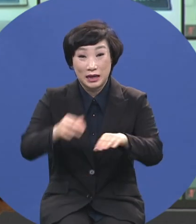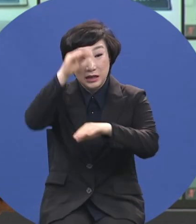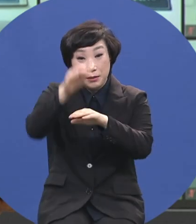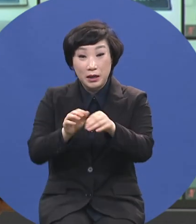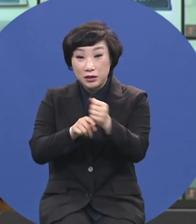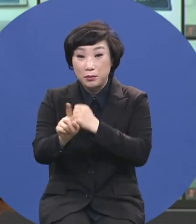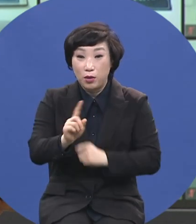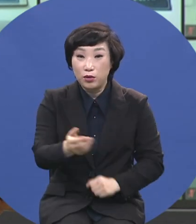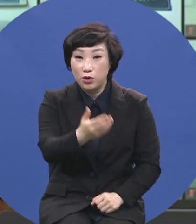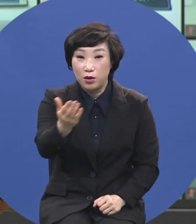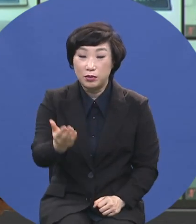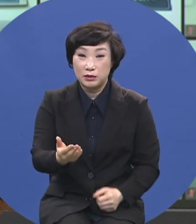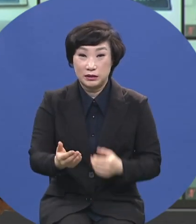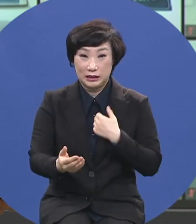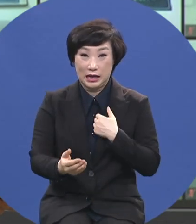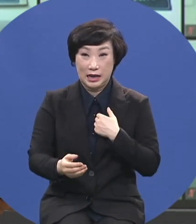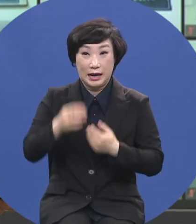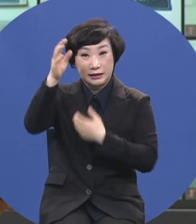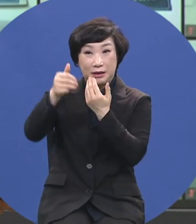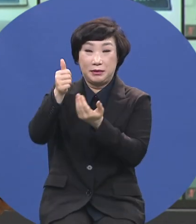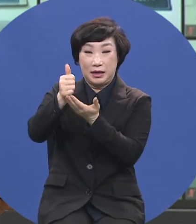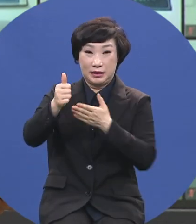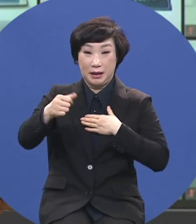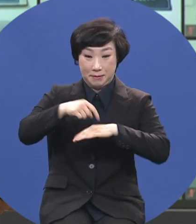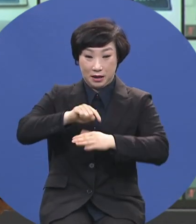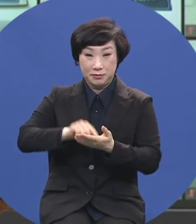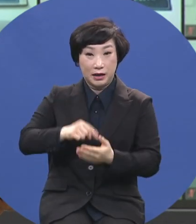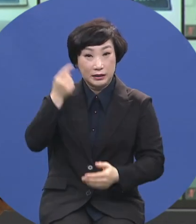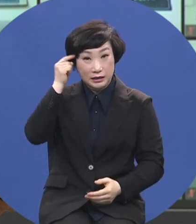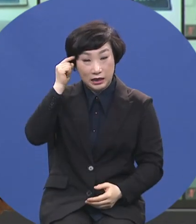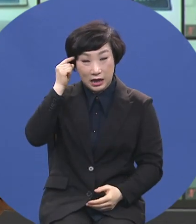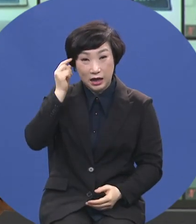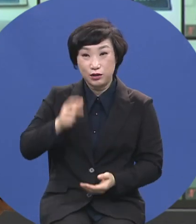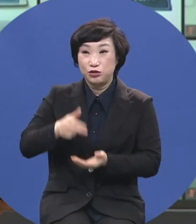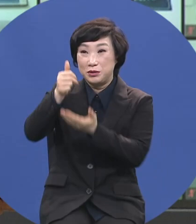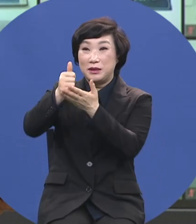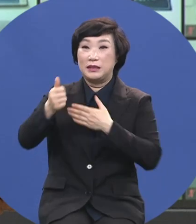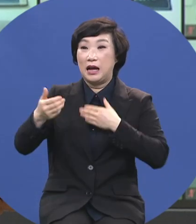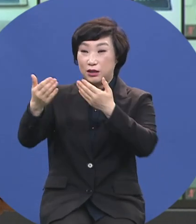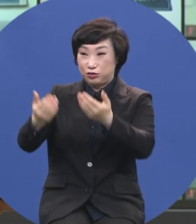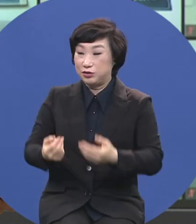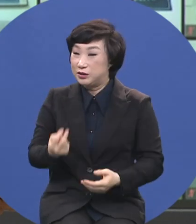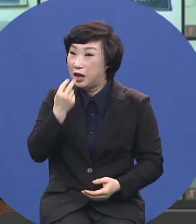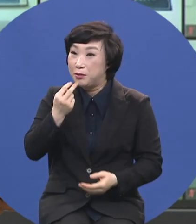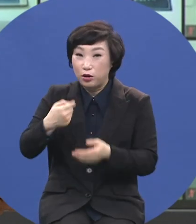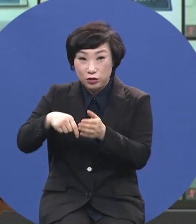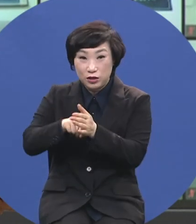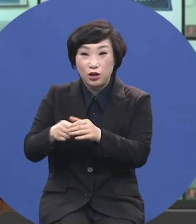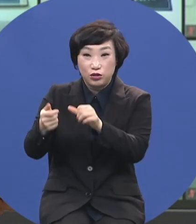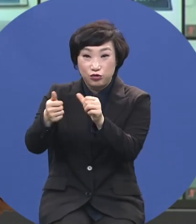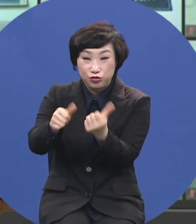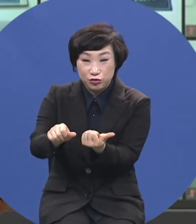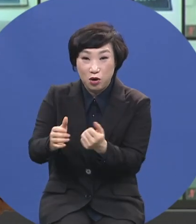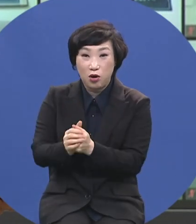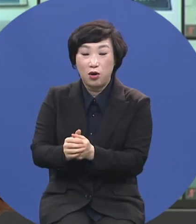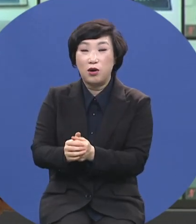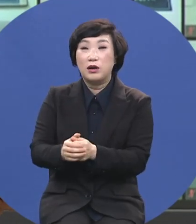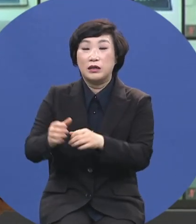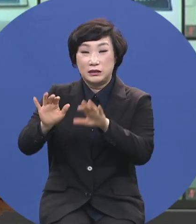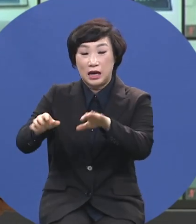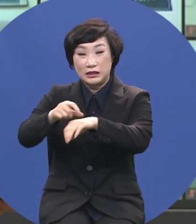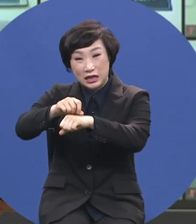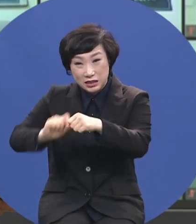뭐냐? 그 사람이 하나님께 마음과 생각과 주님이 내게 생명 주시기 위해서 죽어주시고 살찌주신 그